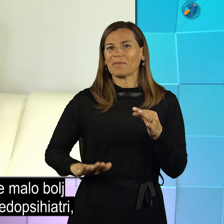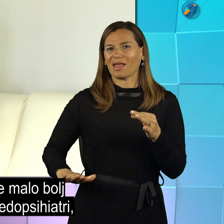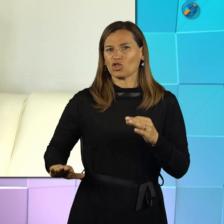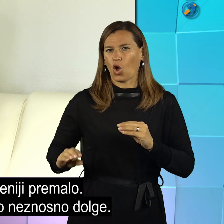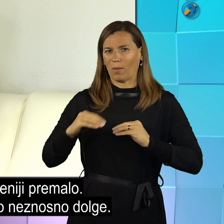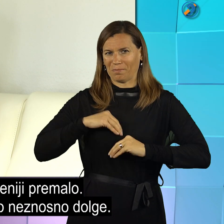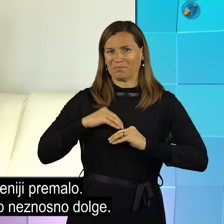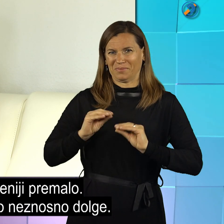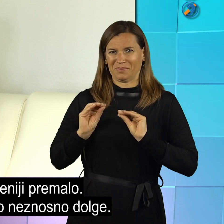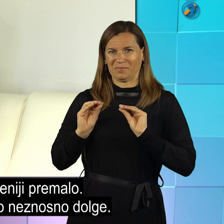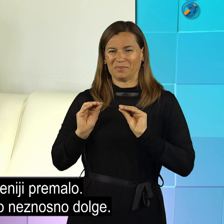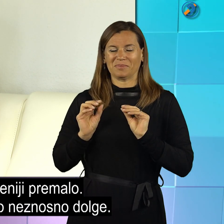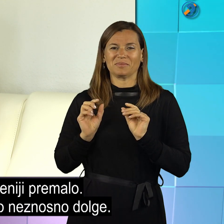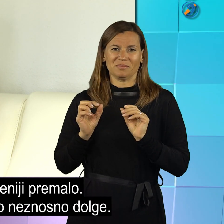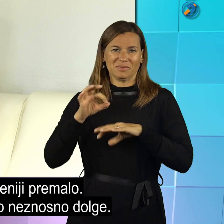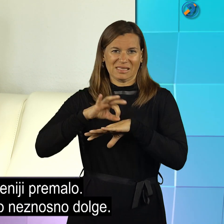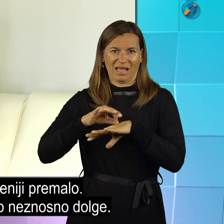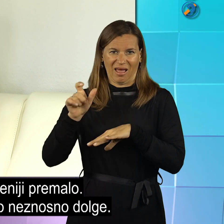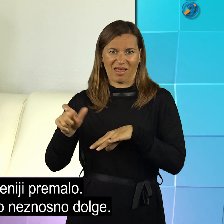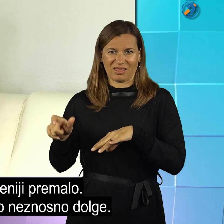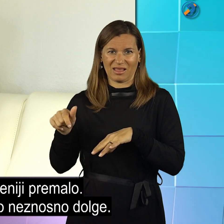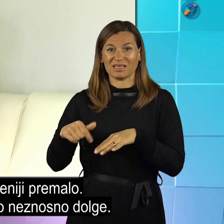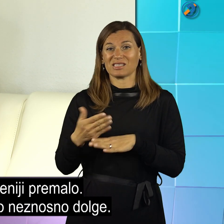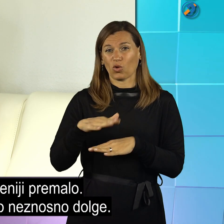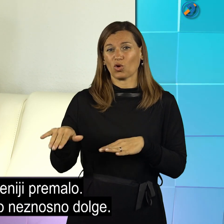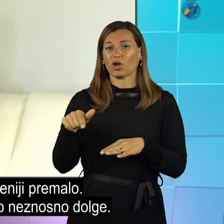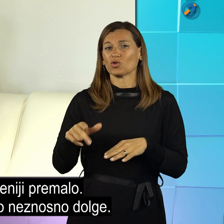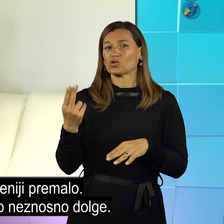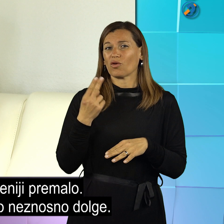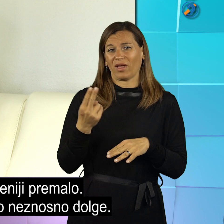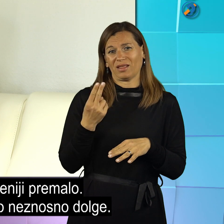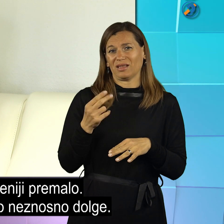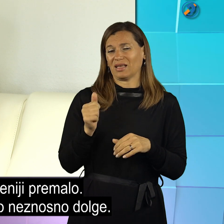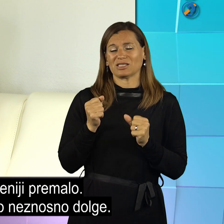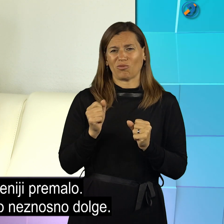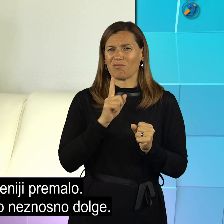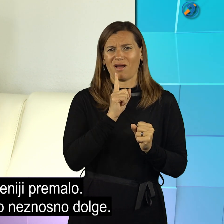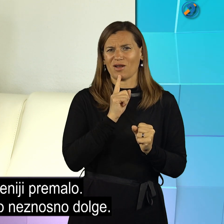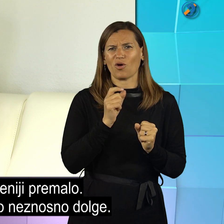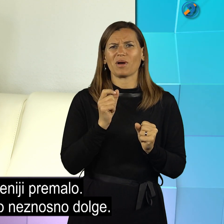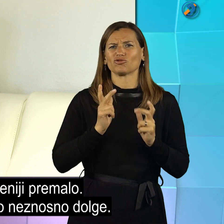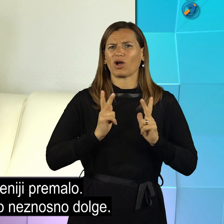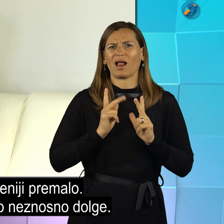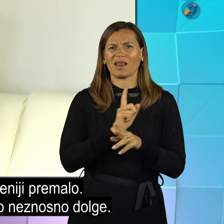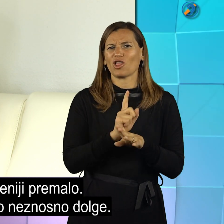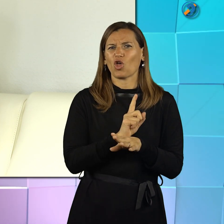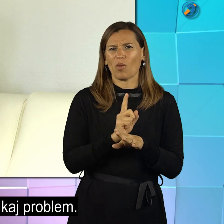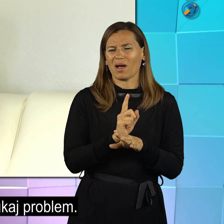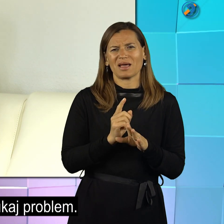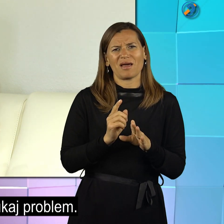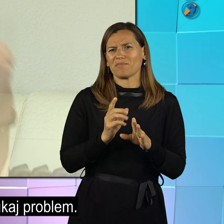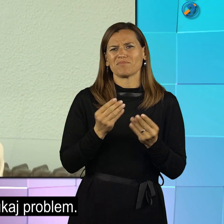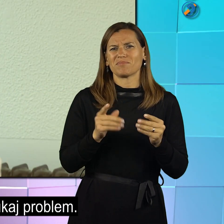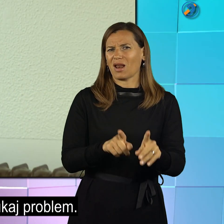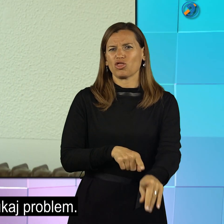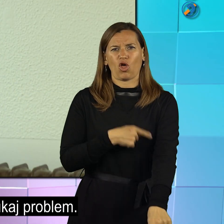pedopsihiatri, se pravi psihiatri za otroke, kar jih je v Sloveniji ful malo, pa čakalna doba je ful neznosno dolga.